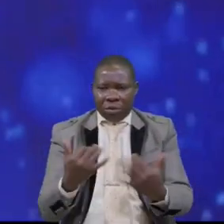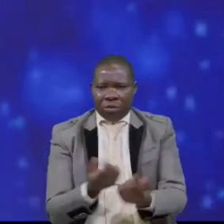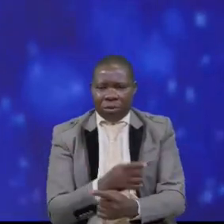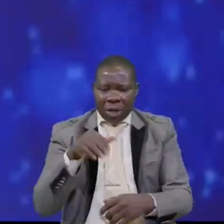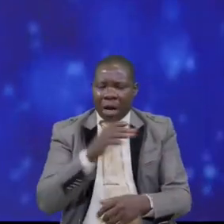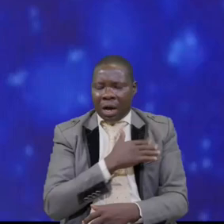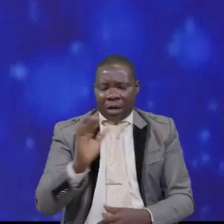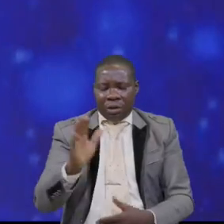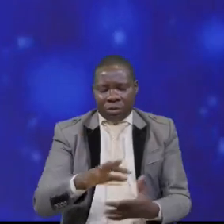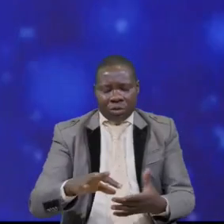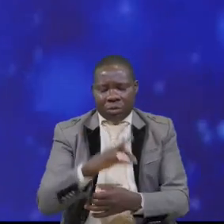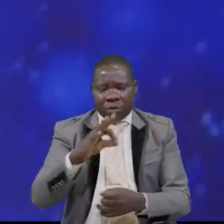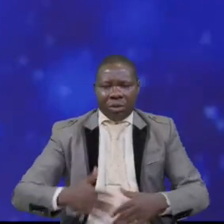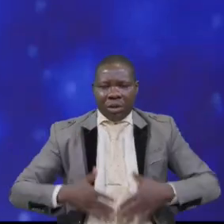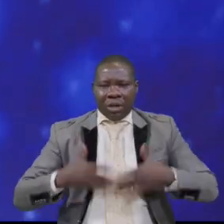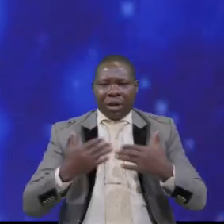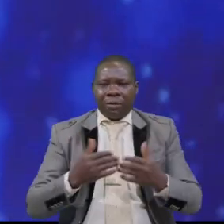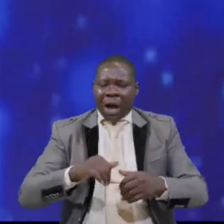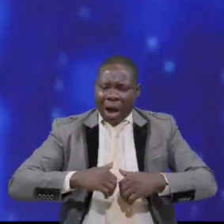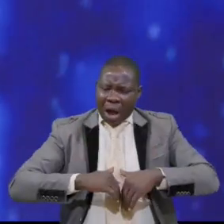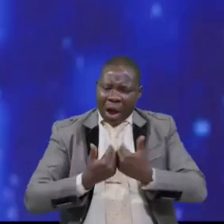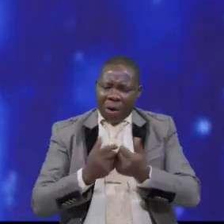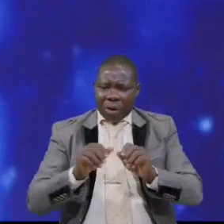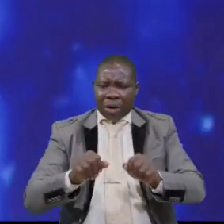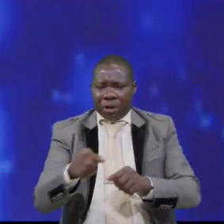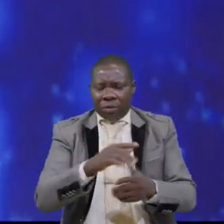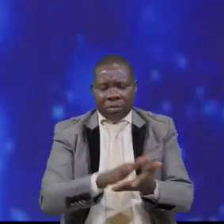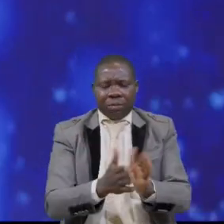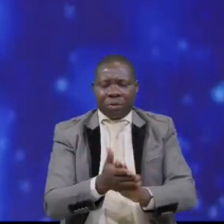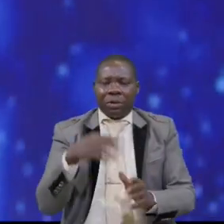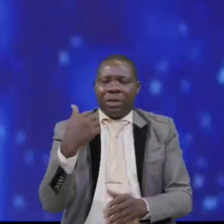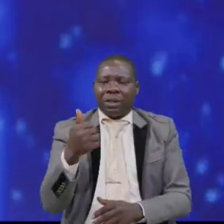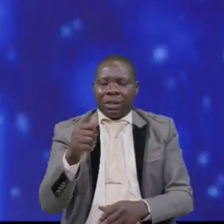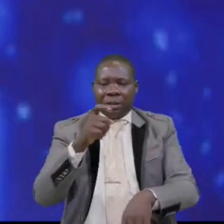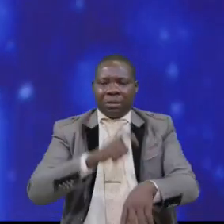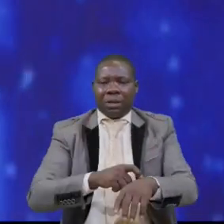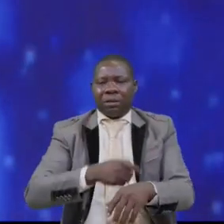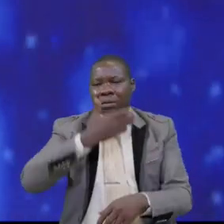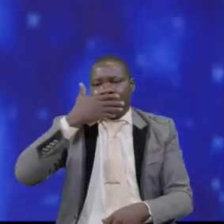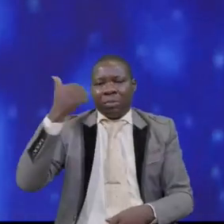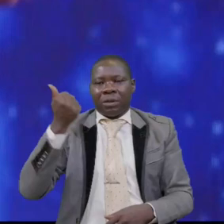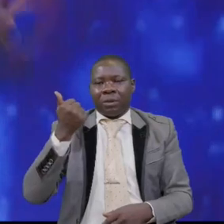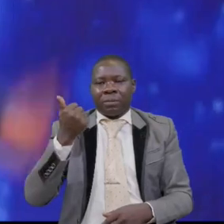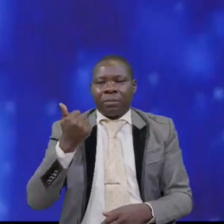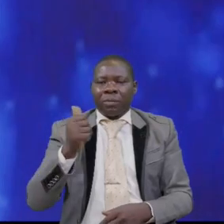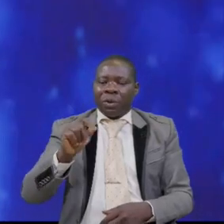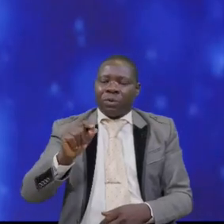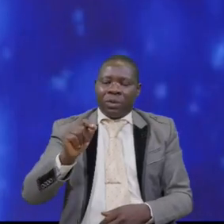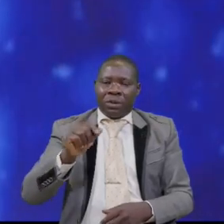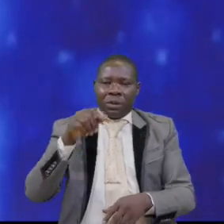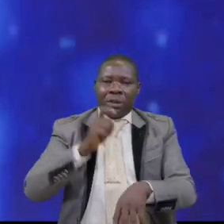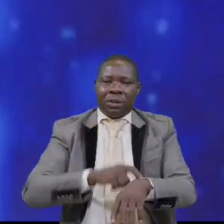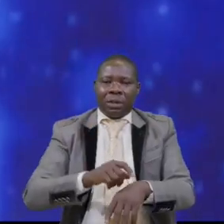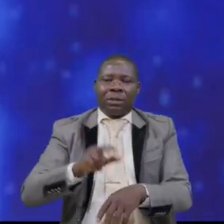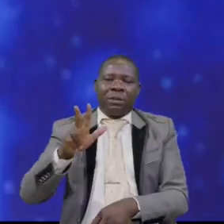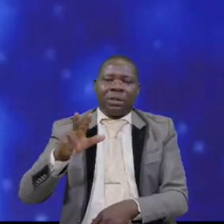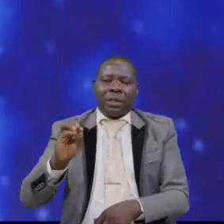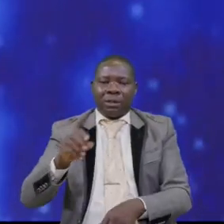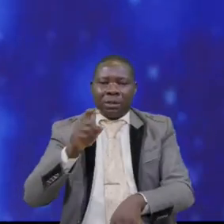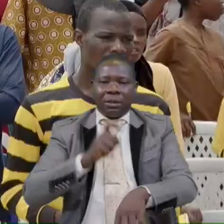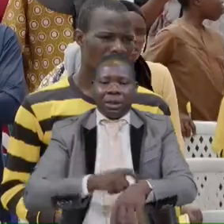sûr, comment peux-tu devenir 10 fois supérieur, meilleur, 20 fois, 30 fois